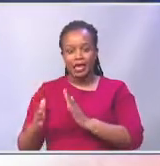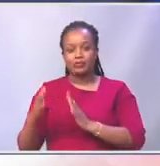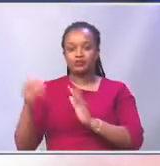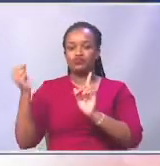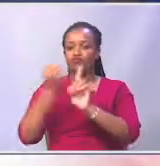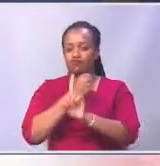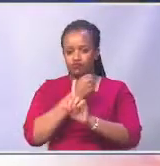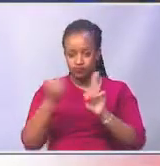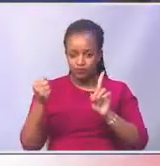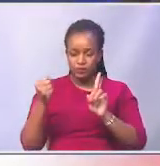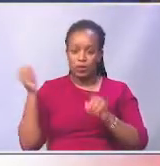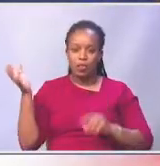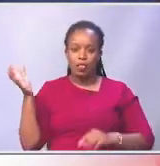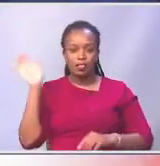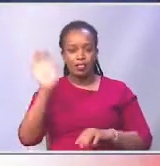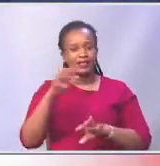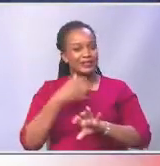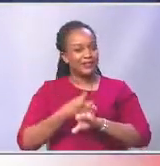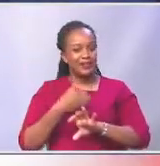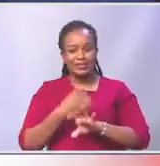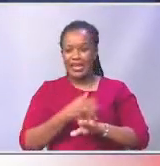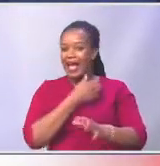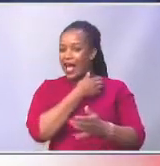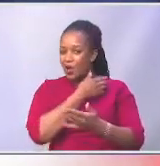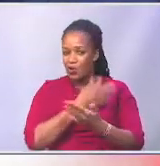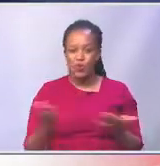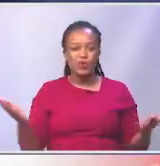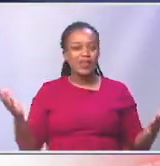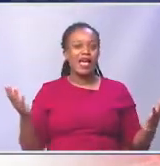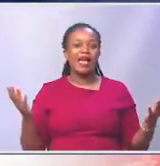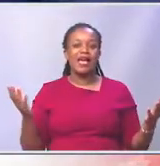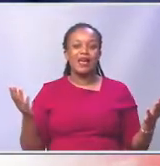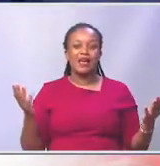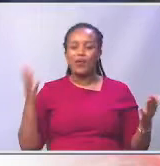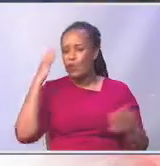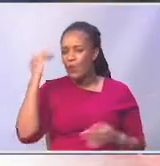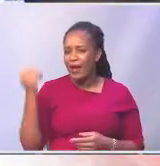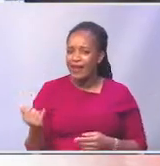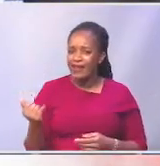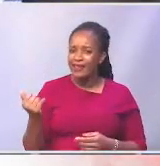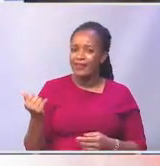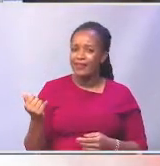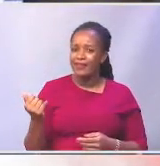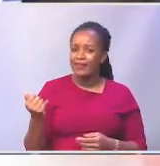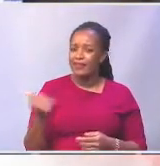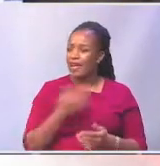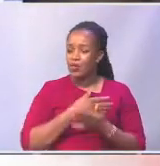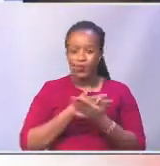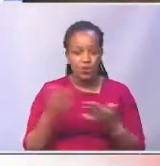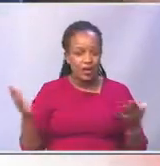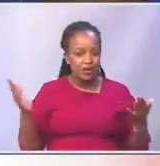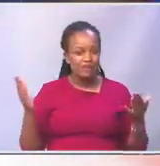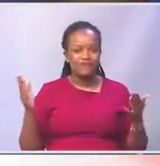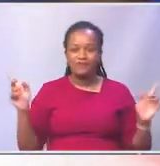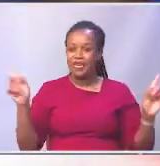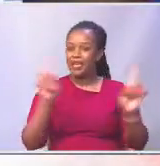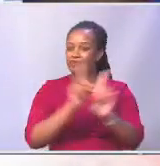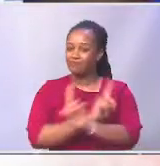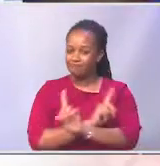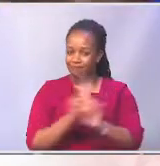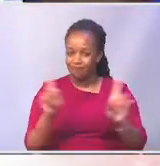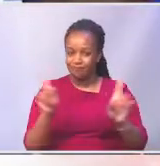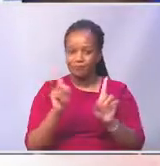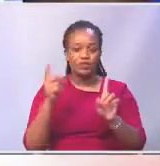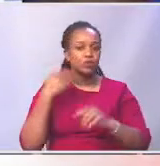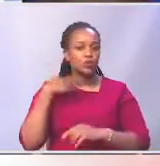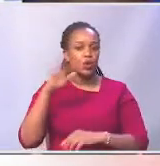Kurusha mawe akona. Yanini? Yanini? Sitaki kuona watu wetu